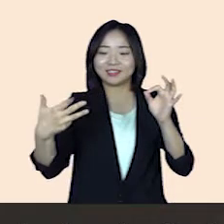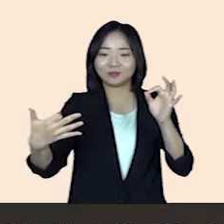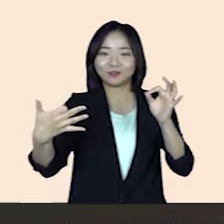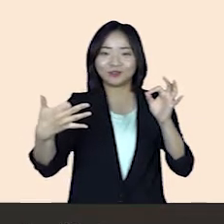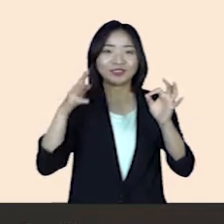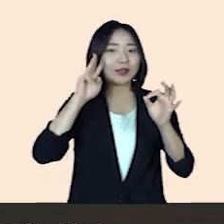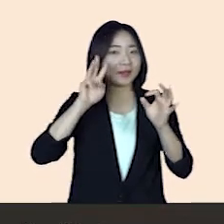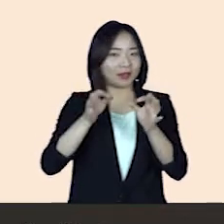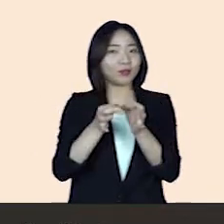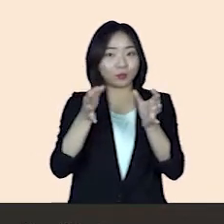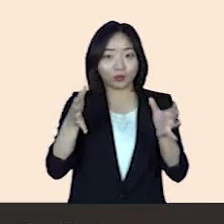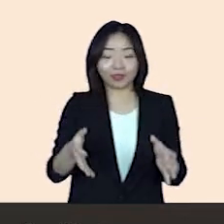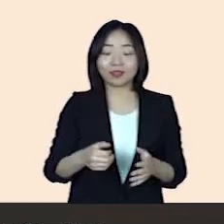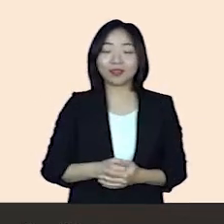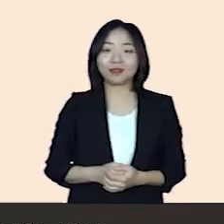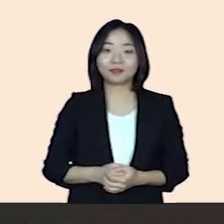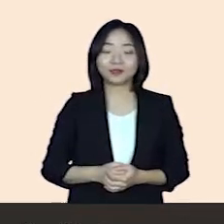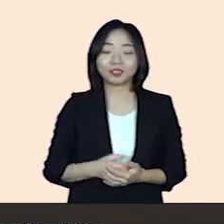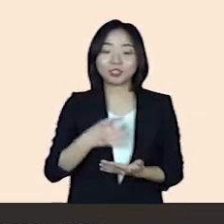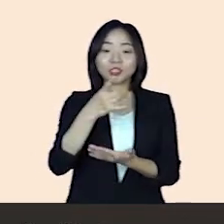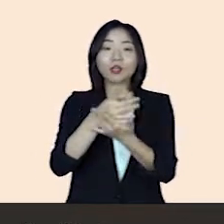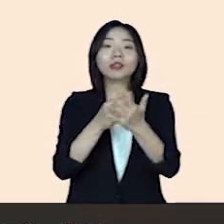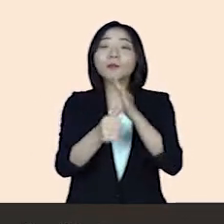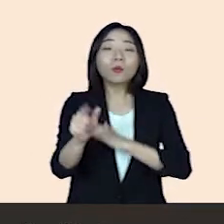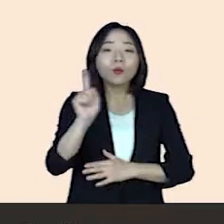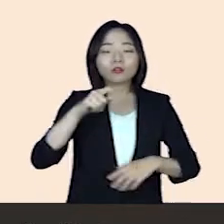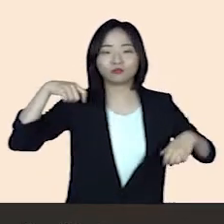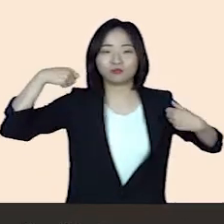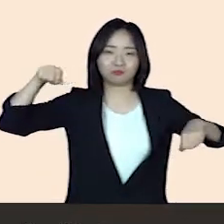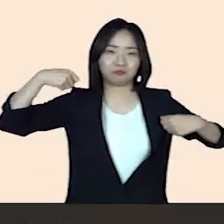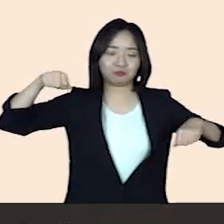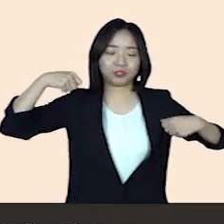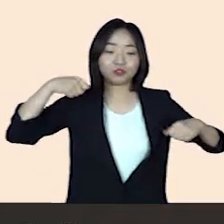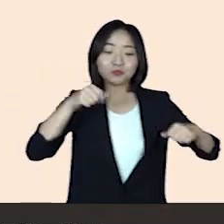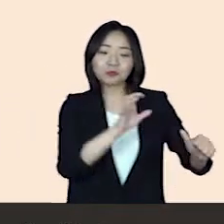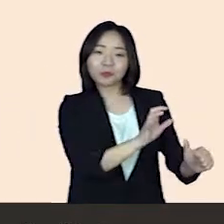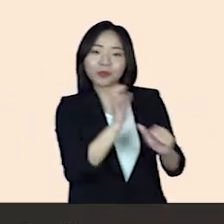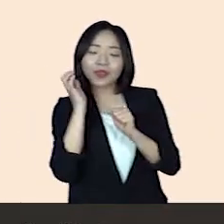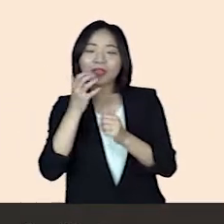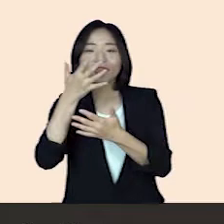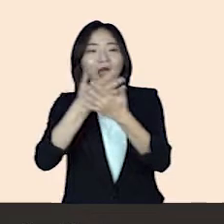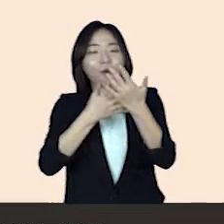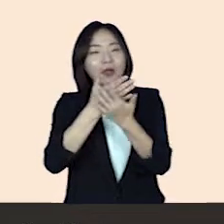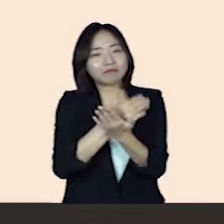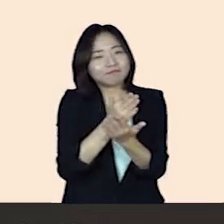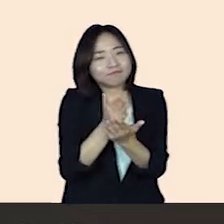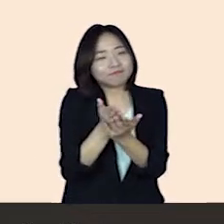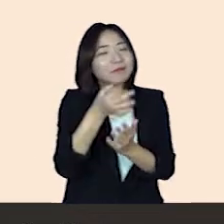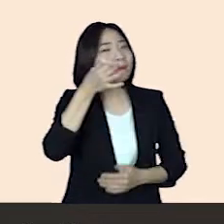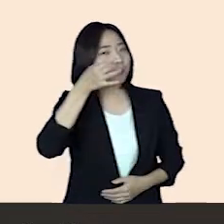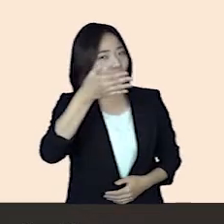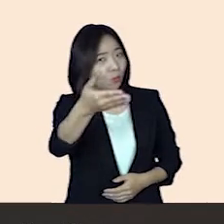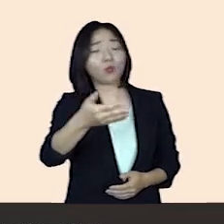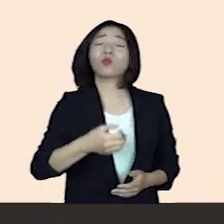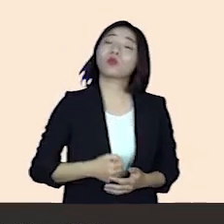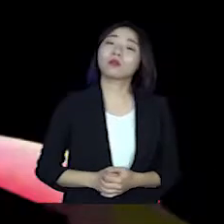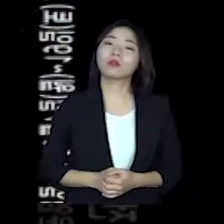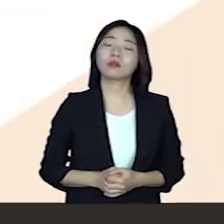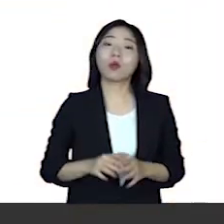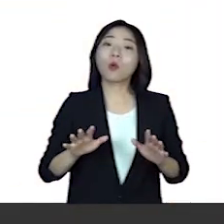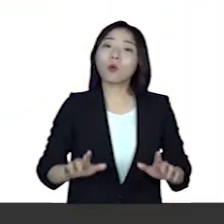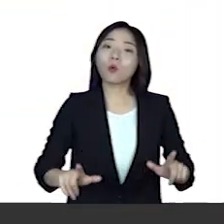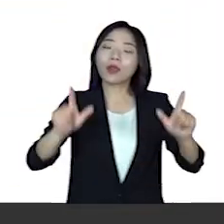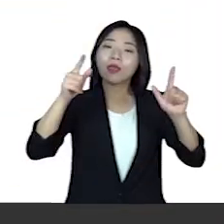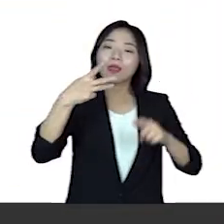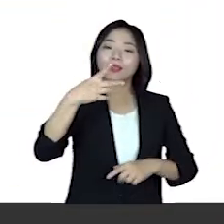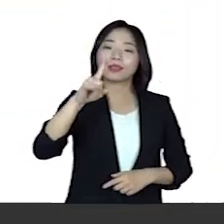열립니다. 천안의 대표 문화 콘텐츠인 춤을 소재로 다양한 영화를 상영하는 천안춤 영화제는